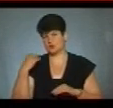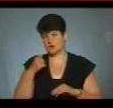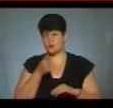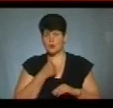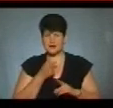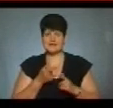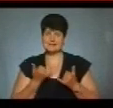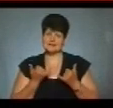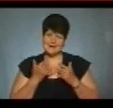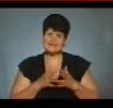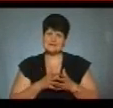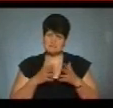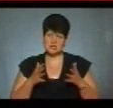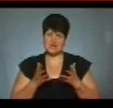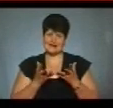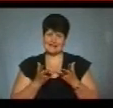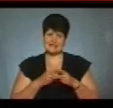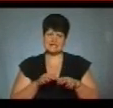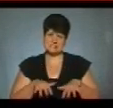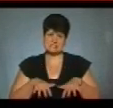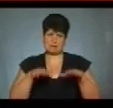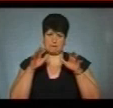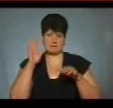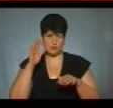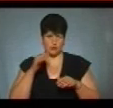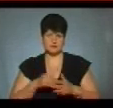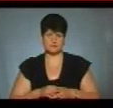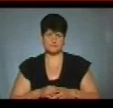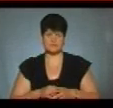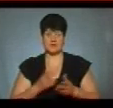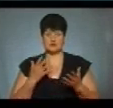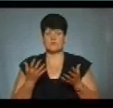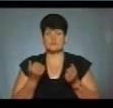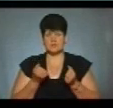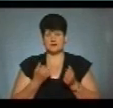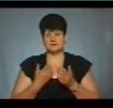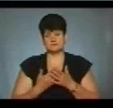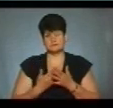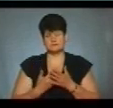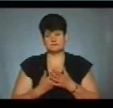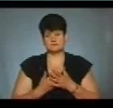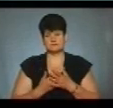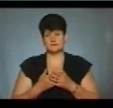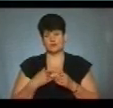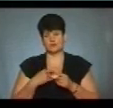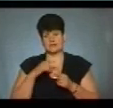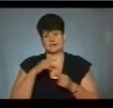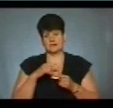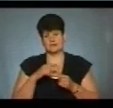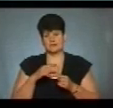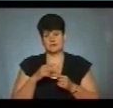зараз збільшилась кількість підтоплень і з чим це пов'язано, якщо так? Ну, якщо взяти так, в принципі, такої динаміки зараз